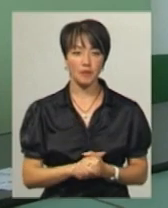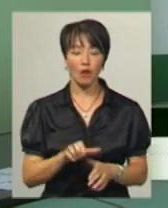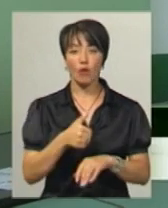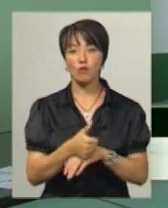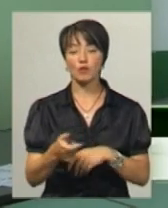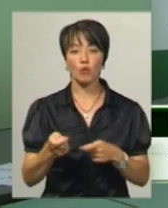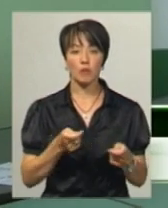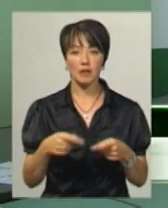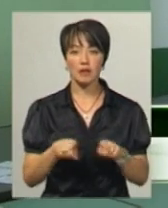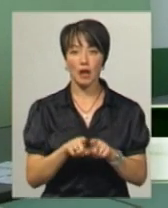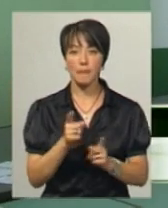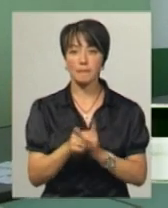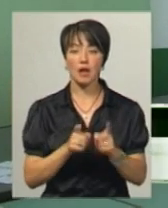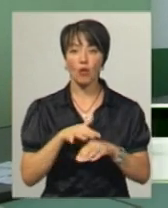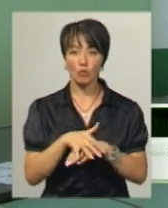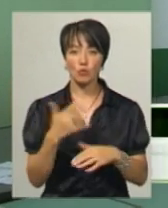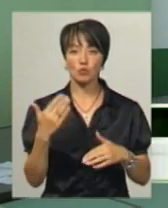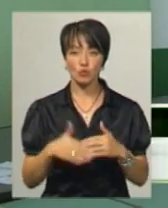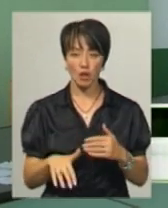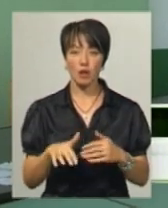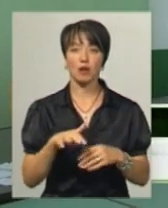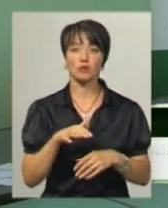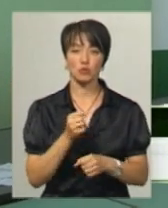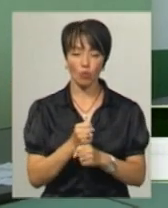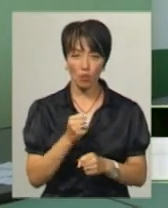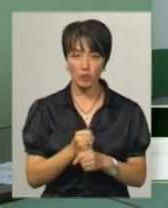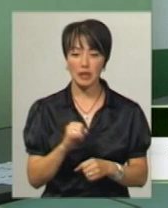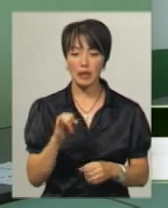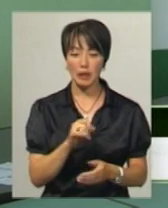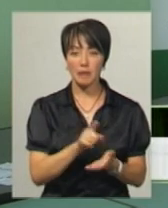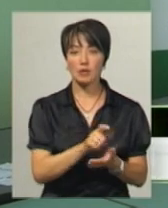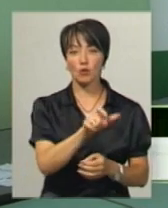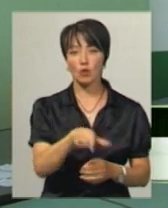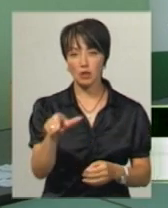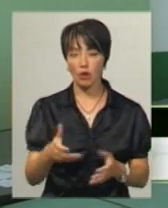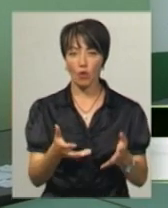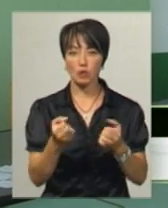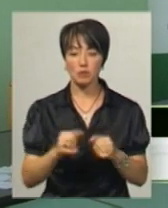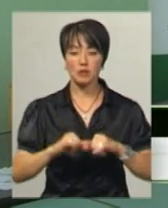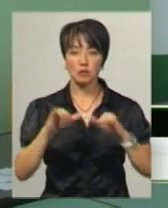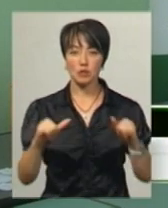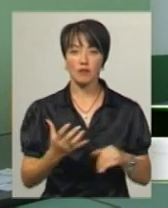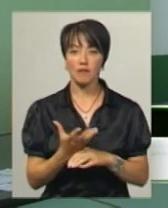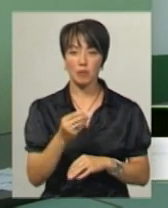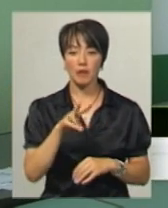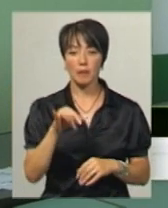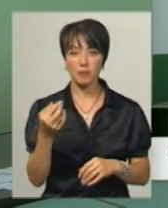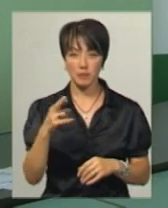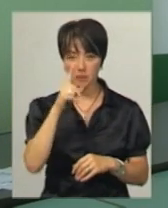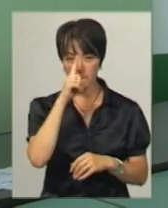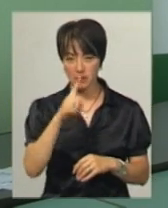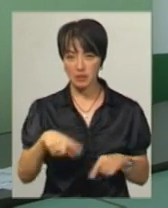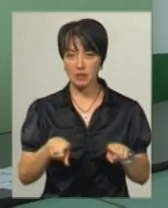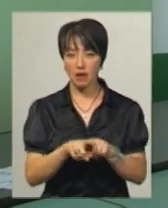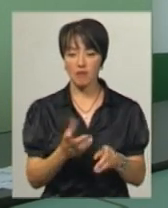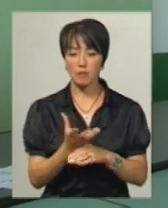управлінням такий перерахунок вже проведено, і пенсіонери отримають збільшену виплату вже в липні місяці. Так як